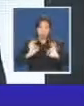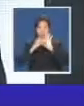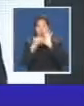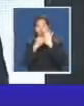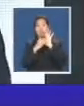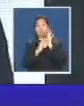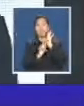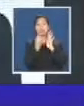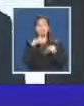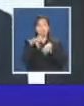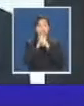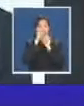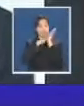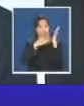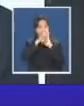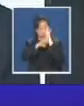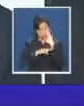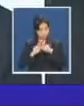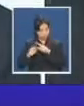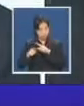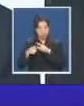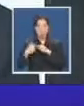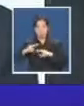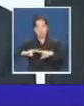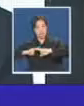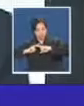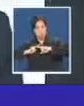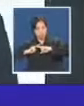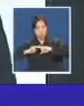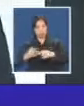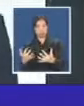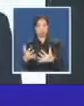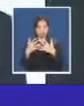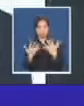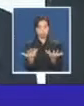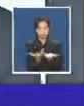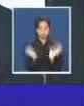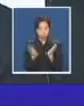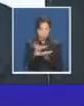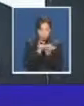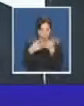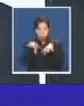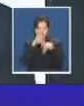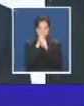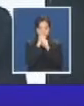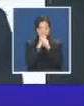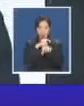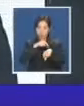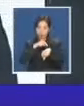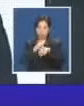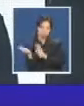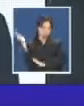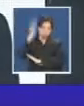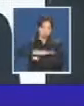นำร่องในหลายนโยบายและก็มีภาคเอกชนเข้ามาร่วมกันทำงานแบบเต็มเวลานะครับคือหมายความว่า